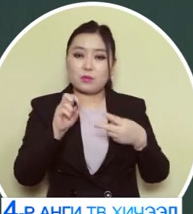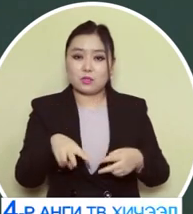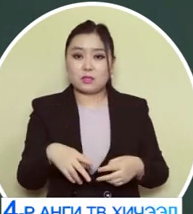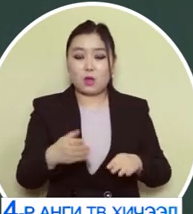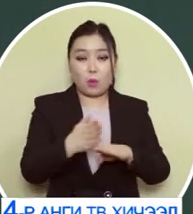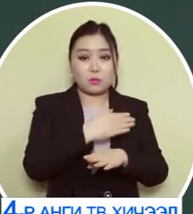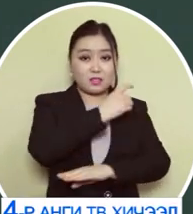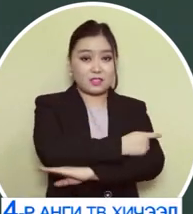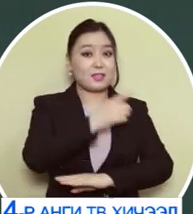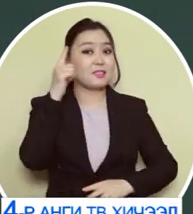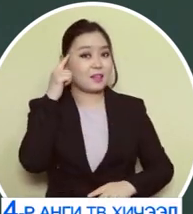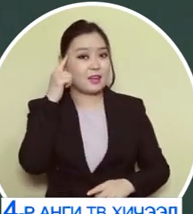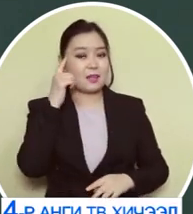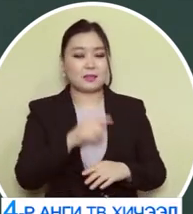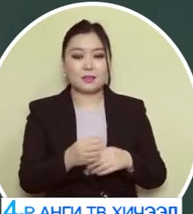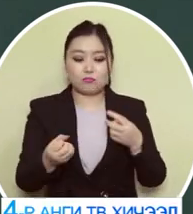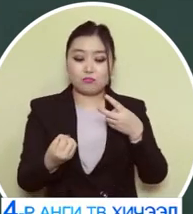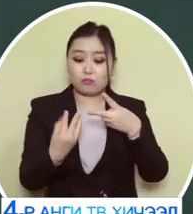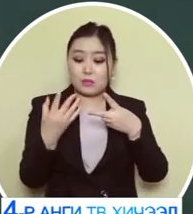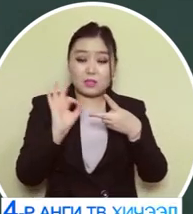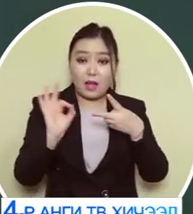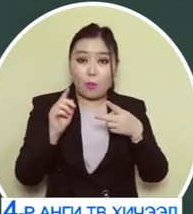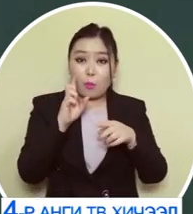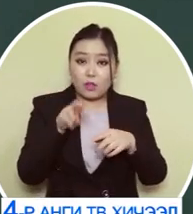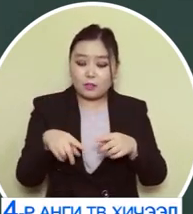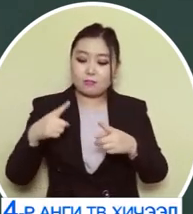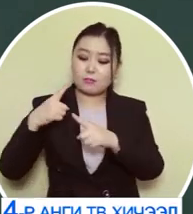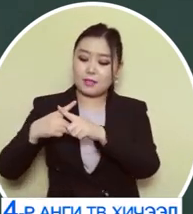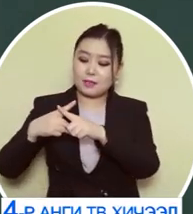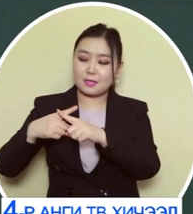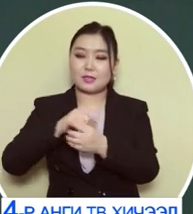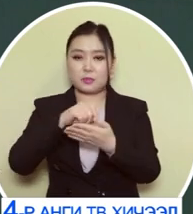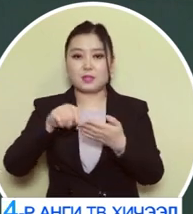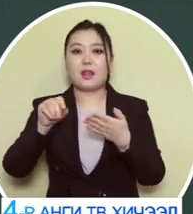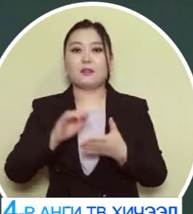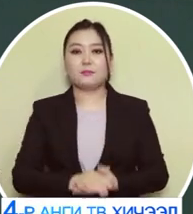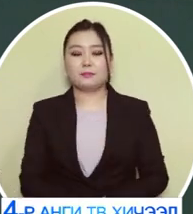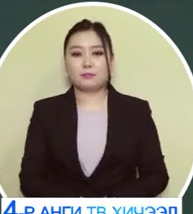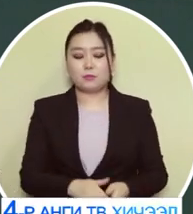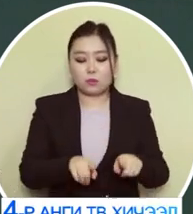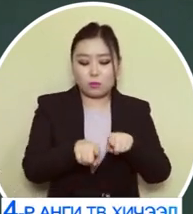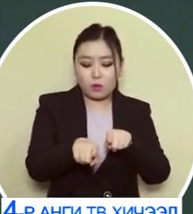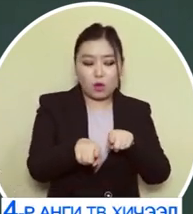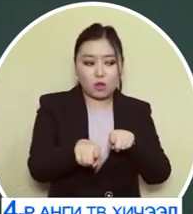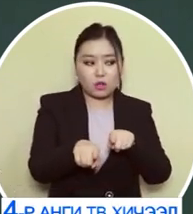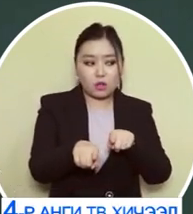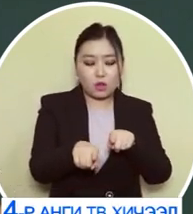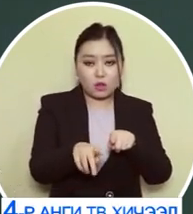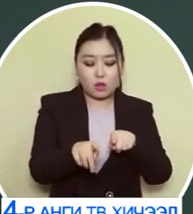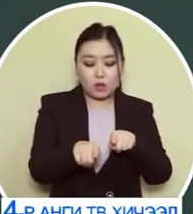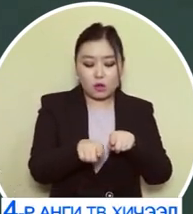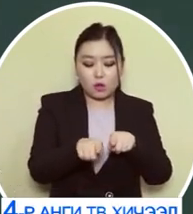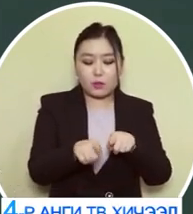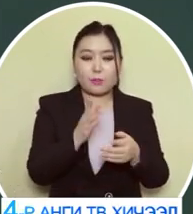диод шамын жанатын болса осылай белгілейміз, диод шамы жанбаған болса осылай